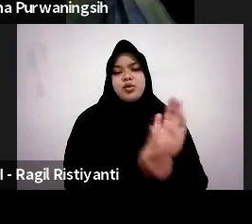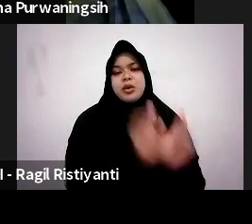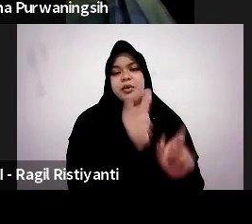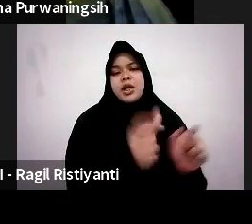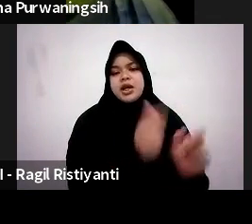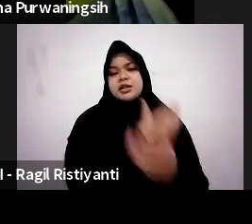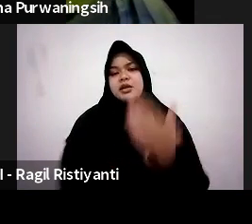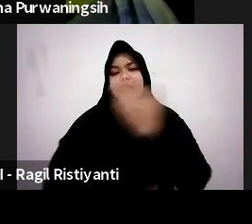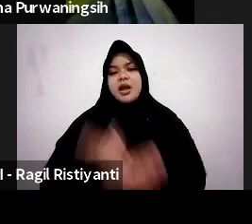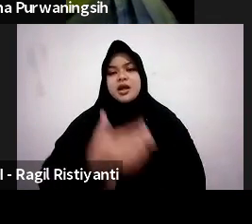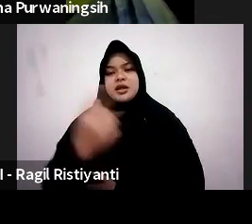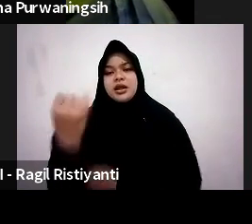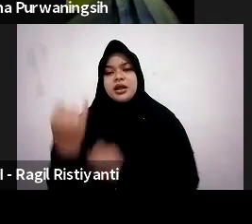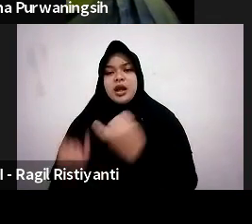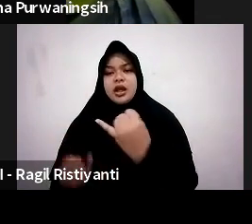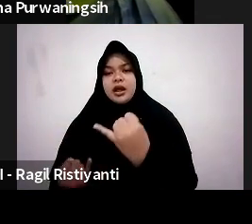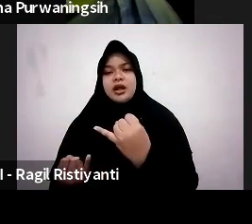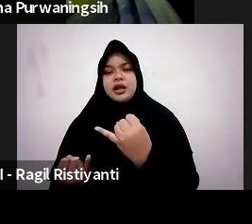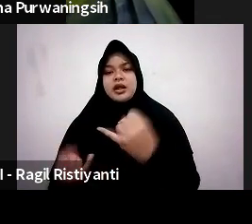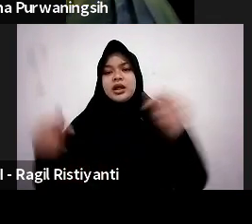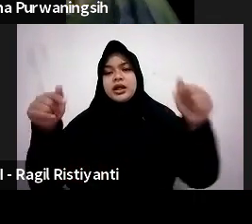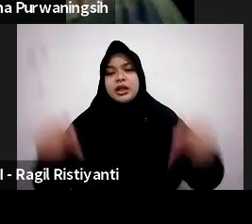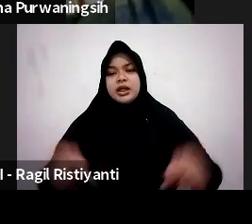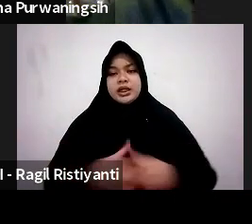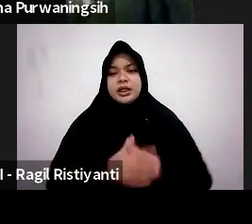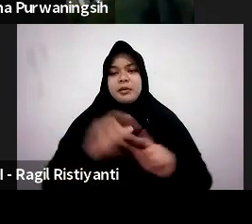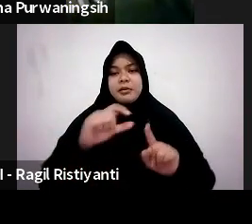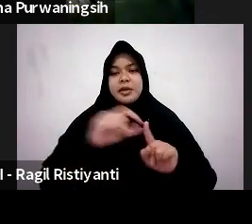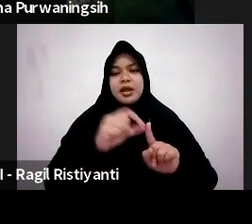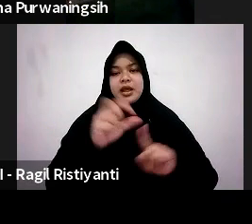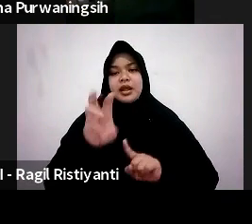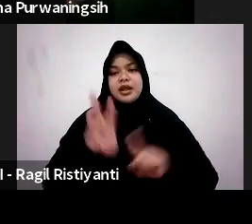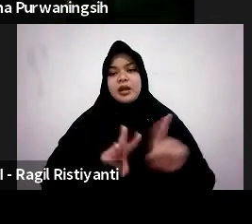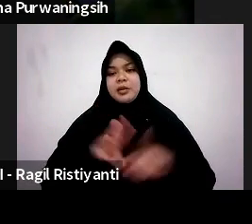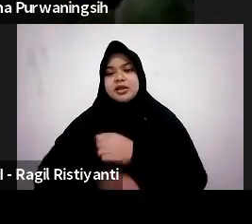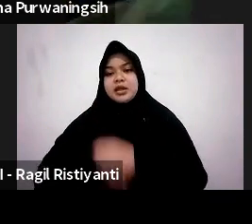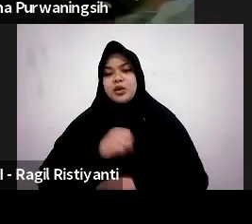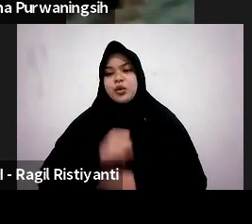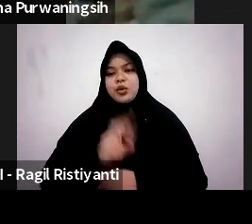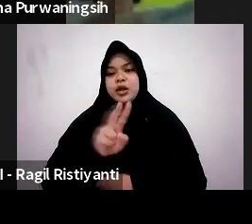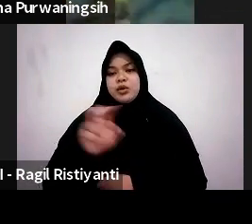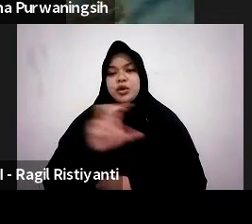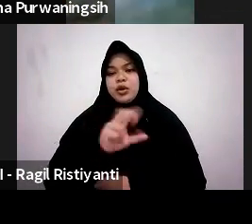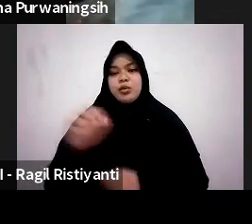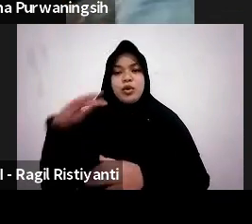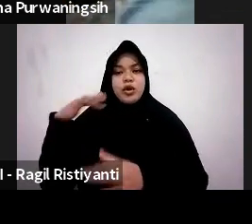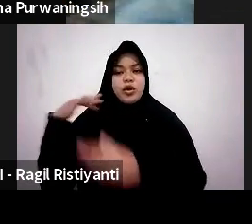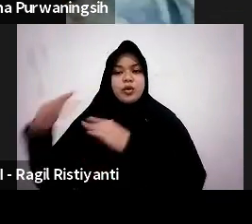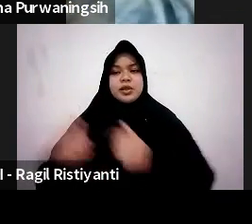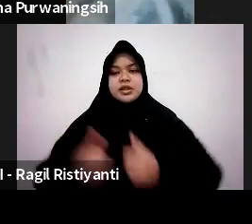kemudian yang terakhir ini ep13 tahun 2020 akomodasi yang layak